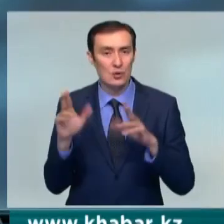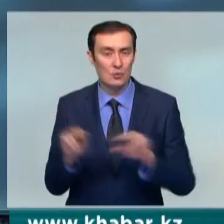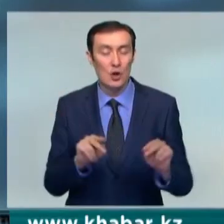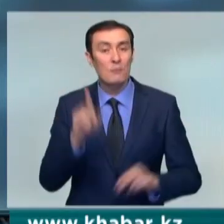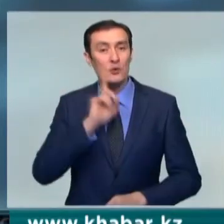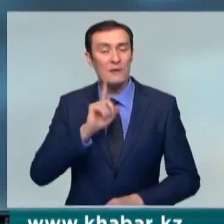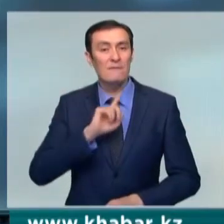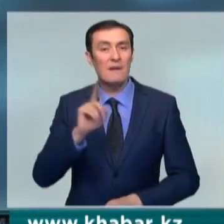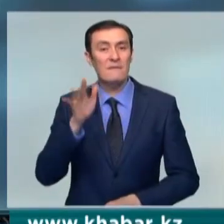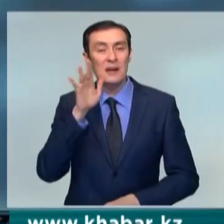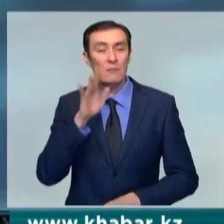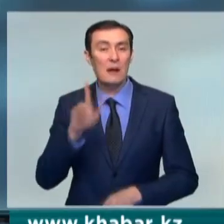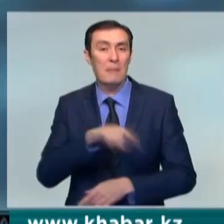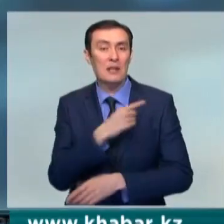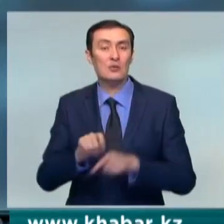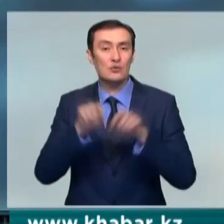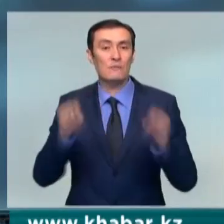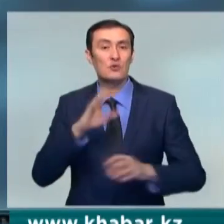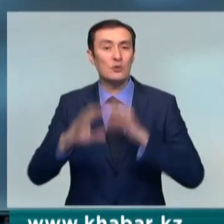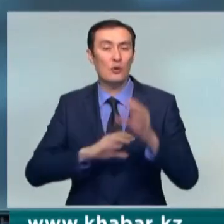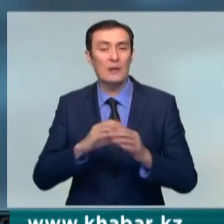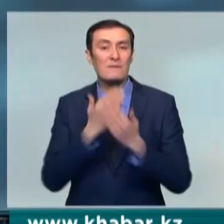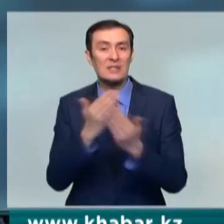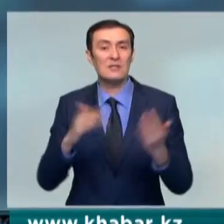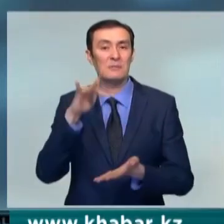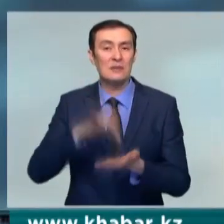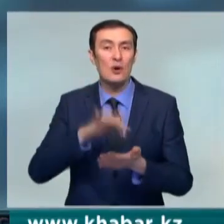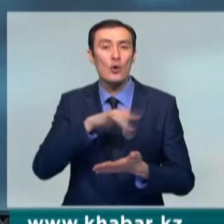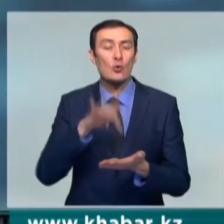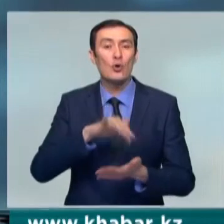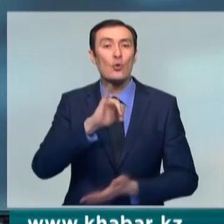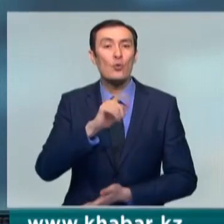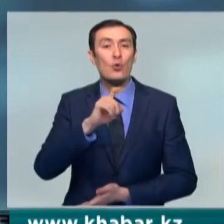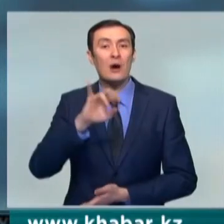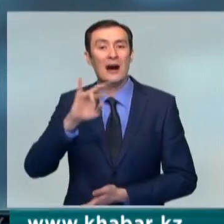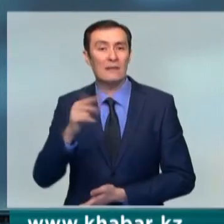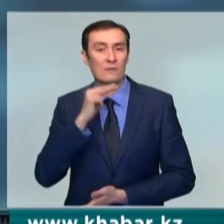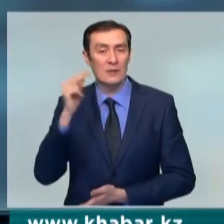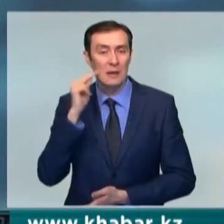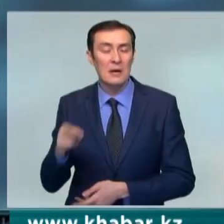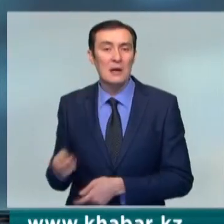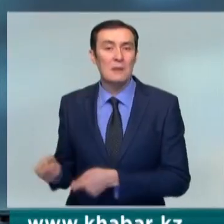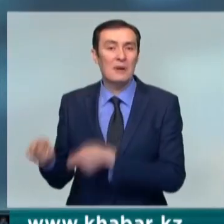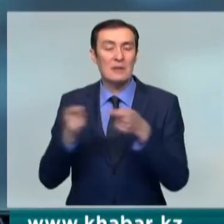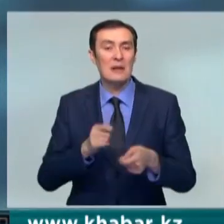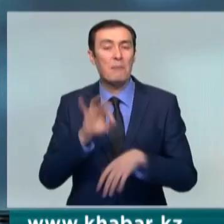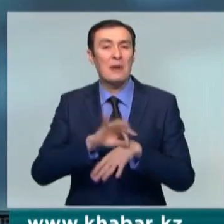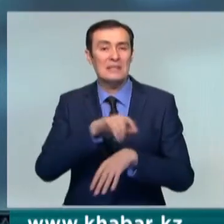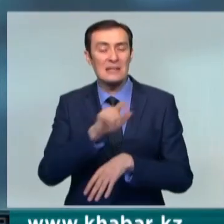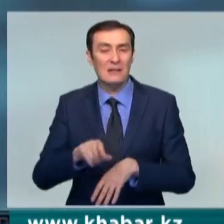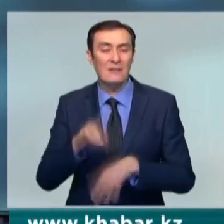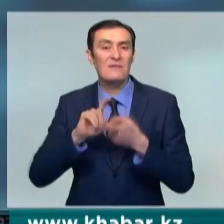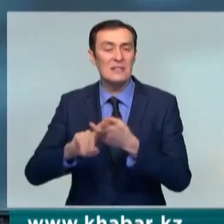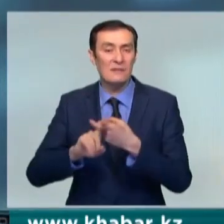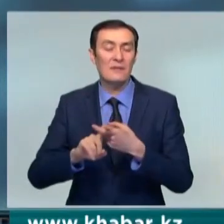Между тем, во временную больницу, созданную в Международном выставочном центре Ухани в Центральном Китае, прибыла первая партия пациентов,